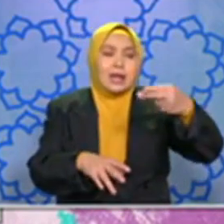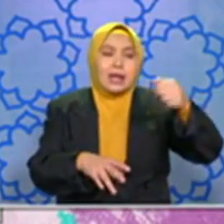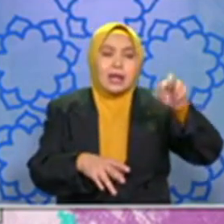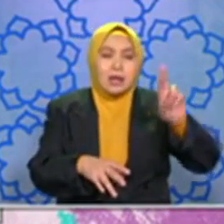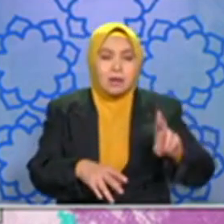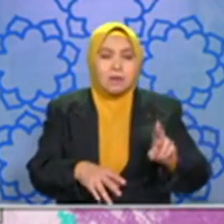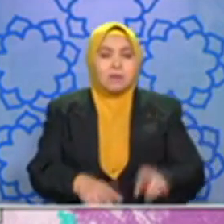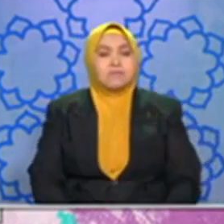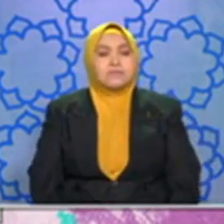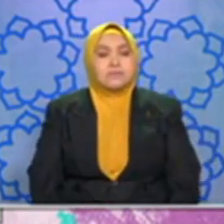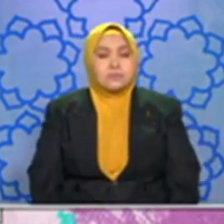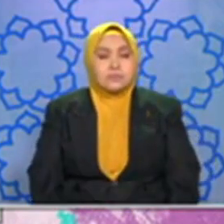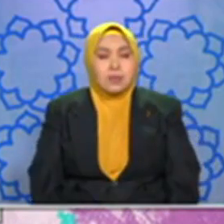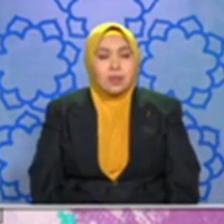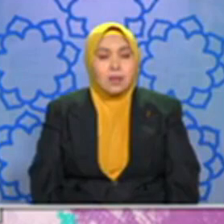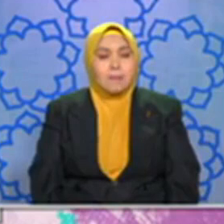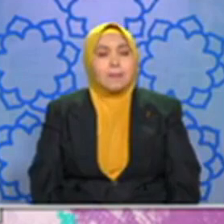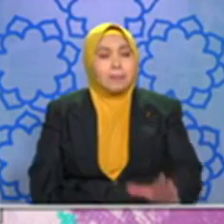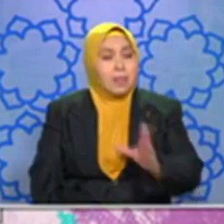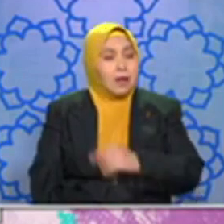الظالمون